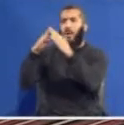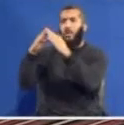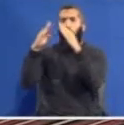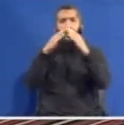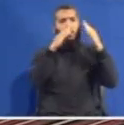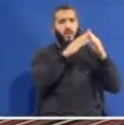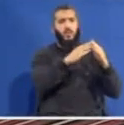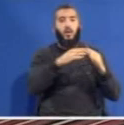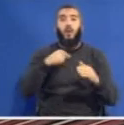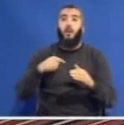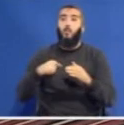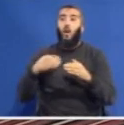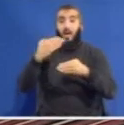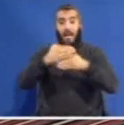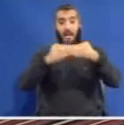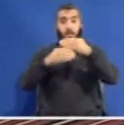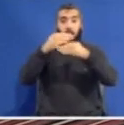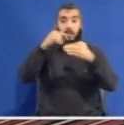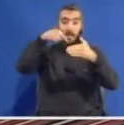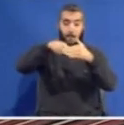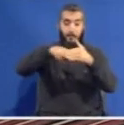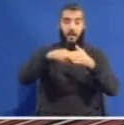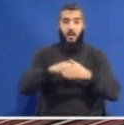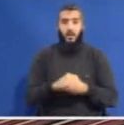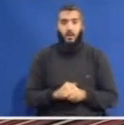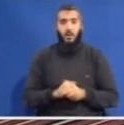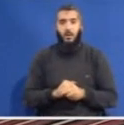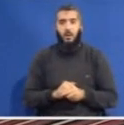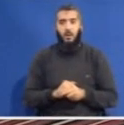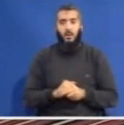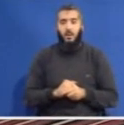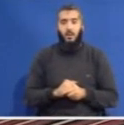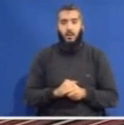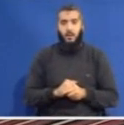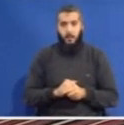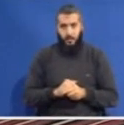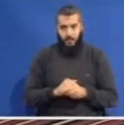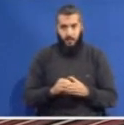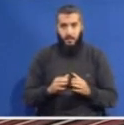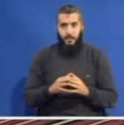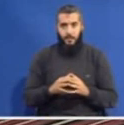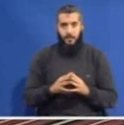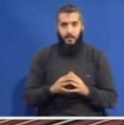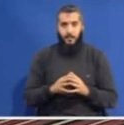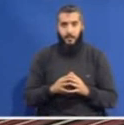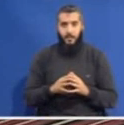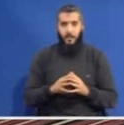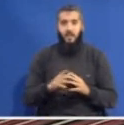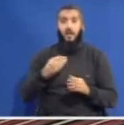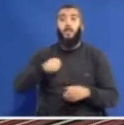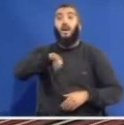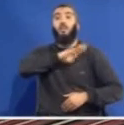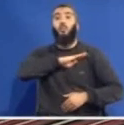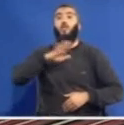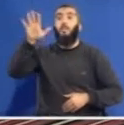وانا ابني في الوسط تاعهم. انا في الوسط يعني ما كاش واحد نقول مطرف والله ذاك. كذب عليهم قالوا